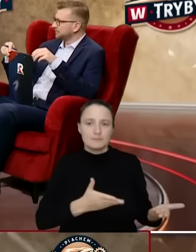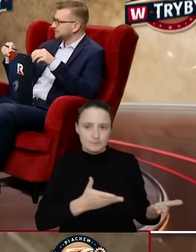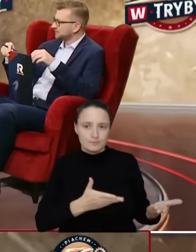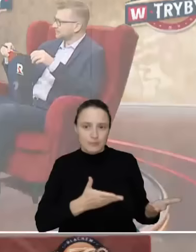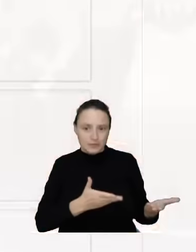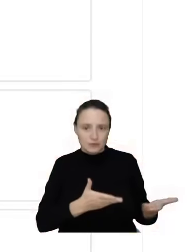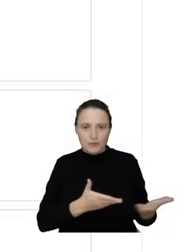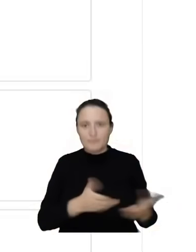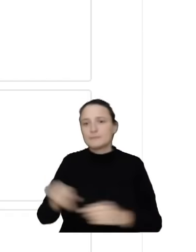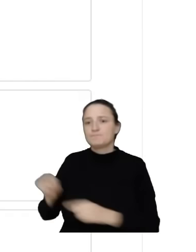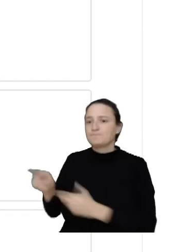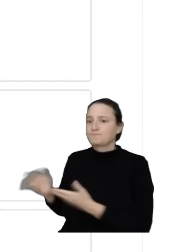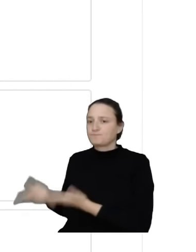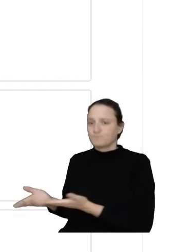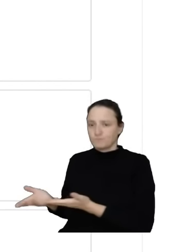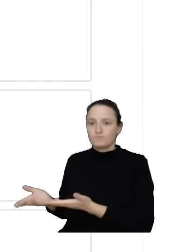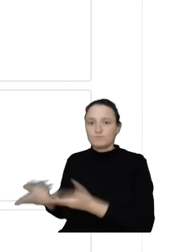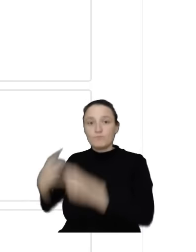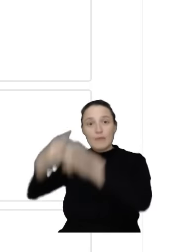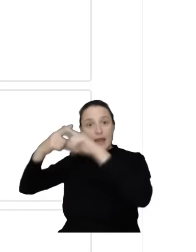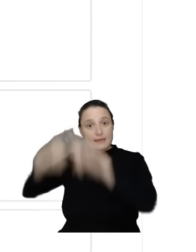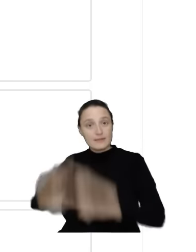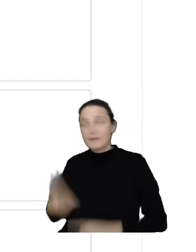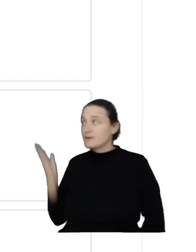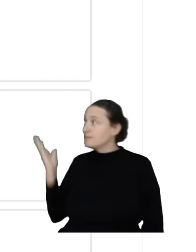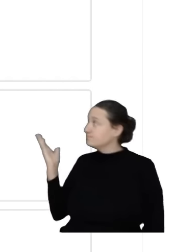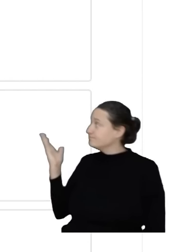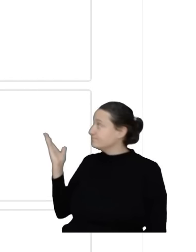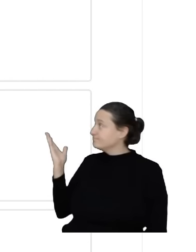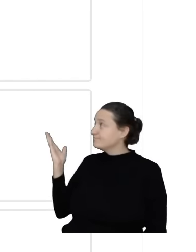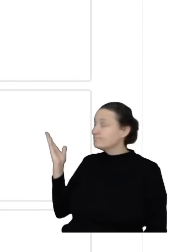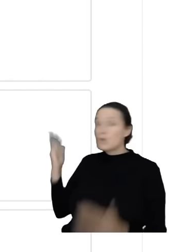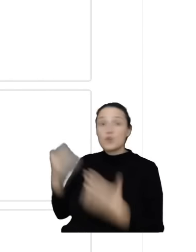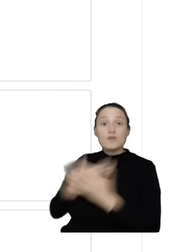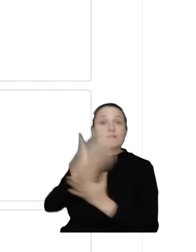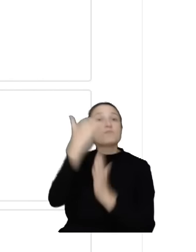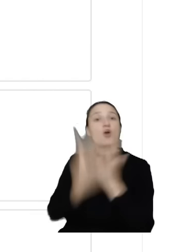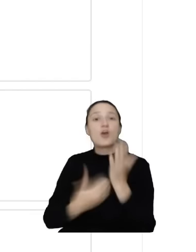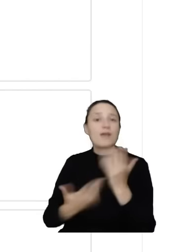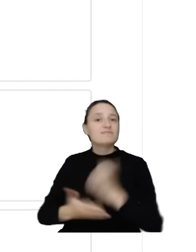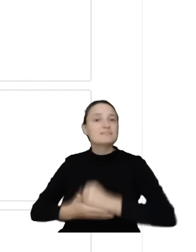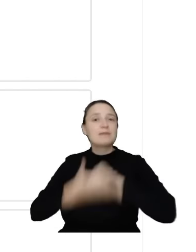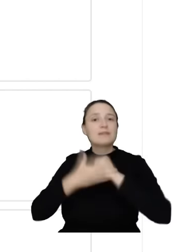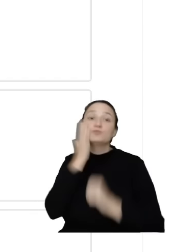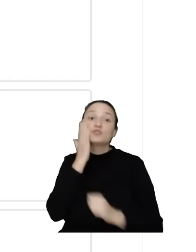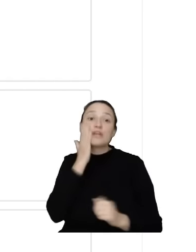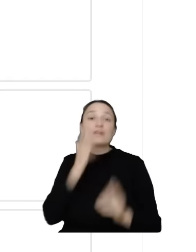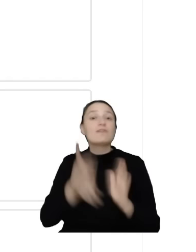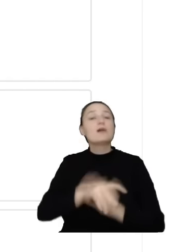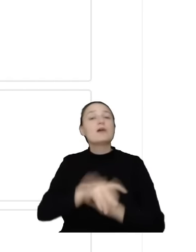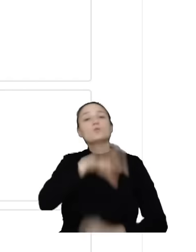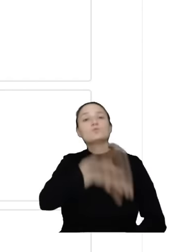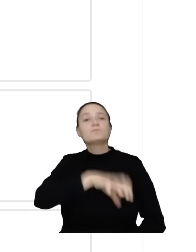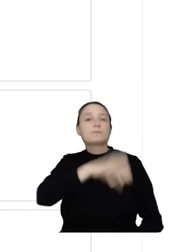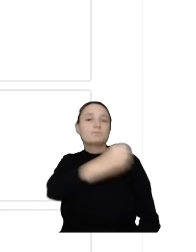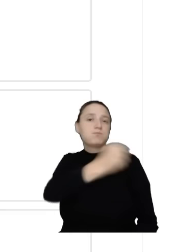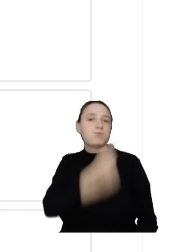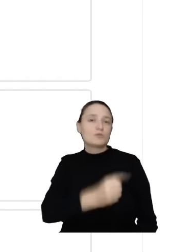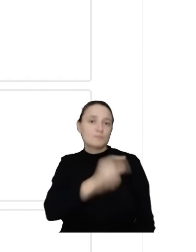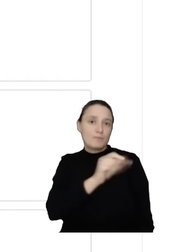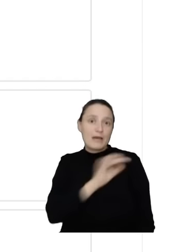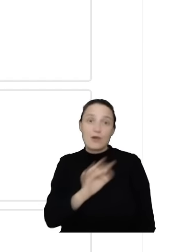ankieta. Jak będzie nazywał się nowy program wsparcia mieszkaniowego dla posłów Platformy Obywatelskiej? Dla ludzi